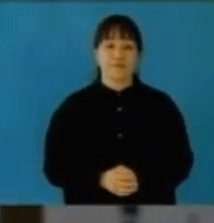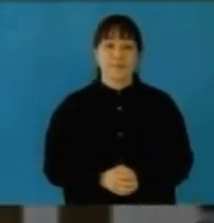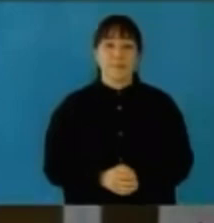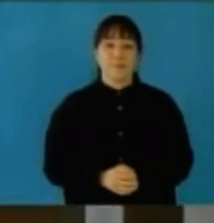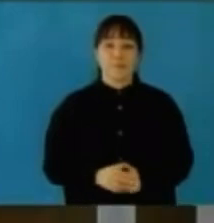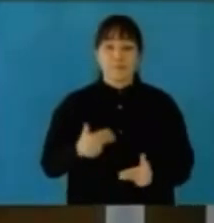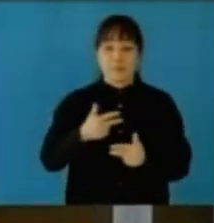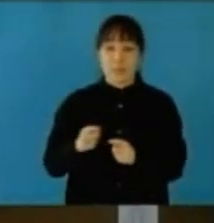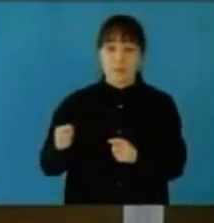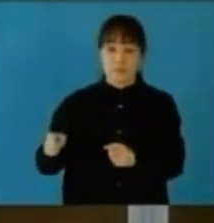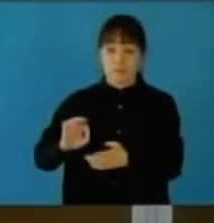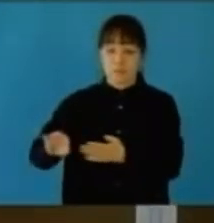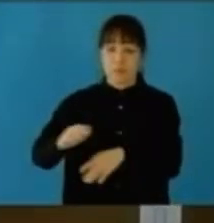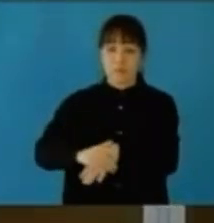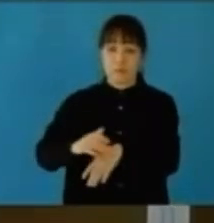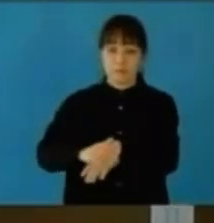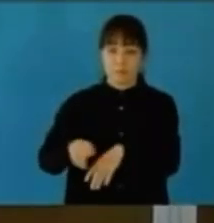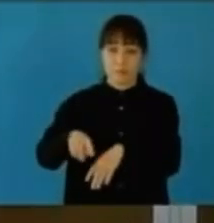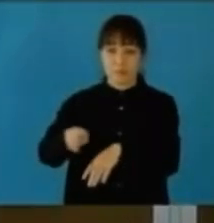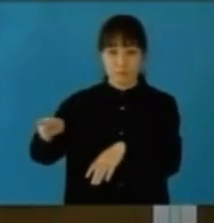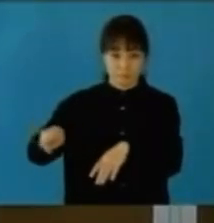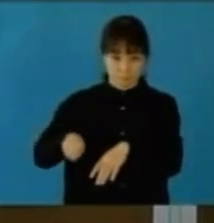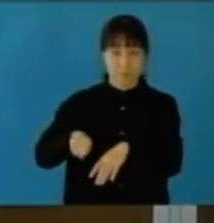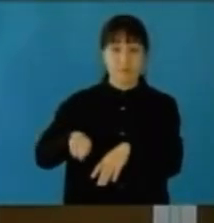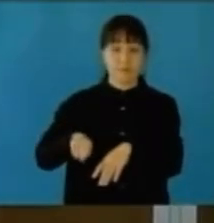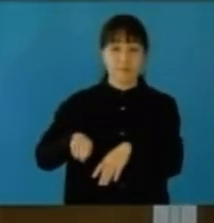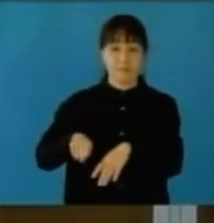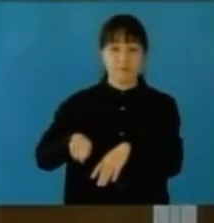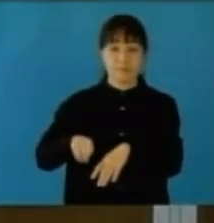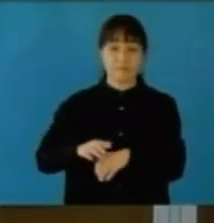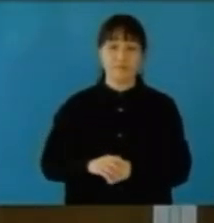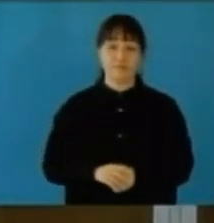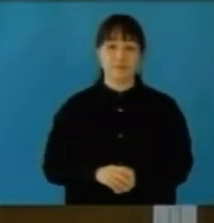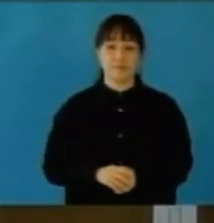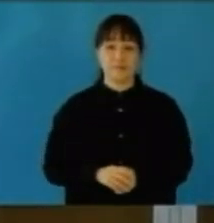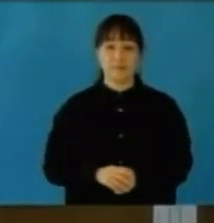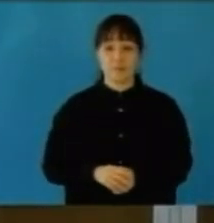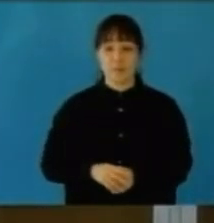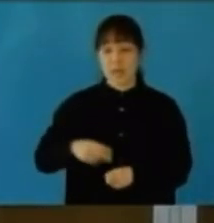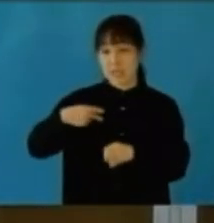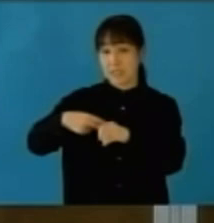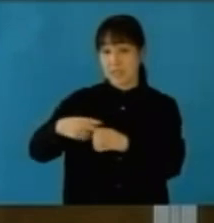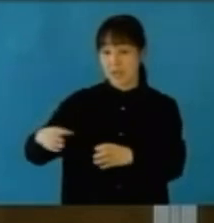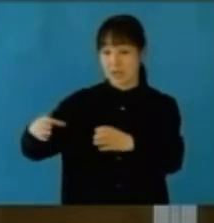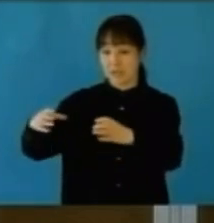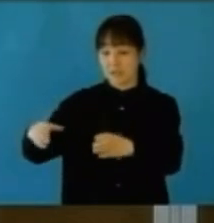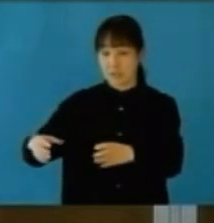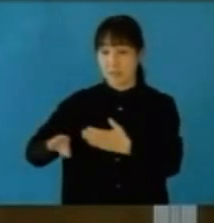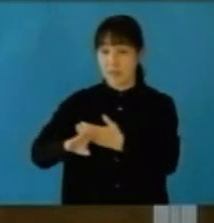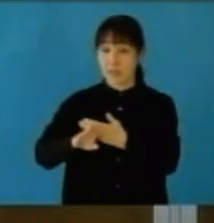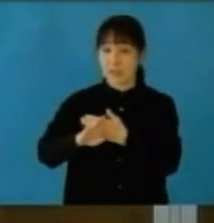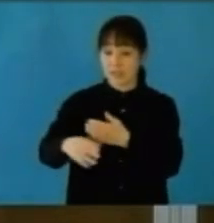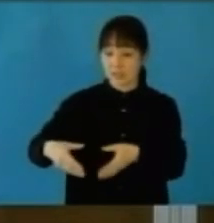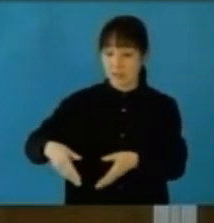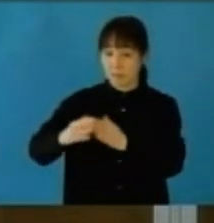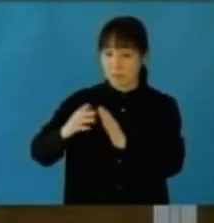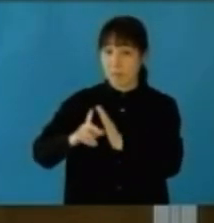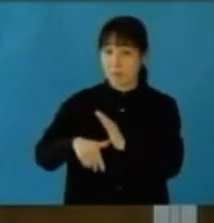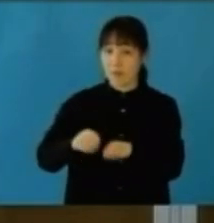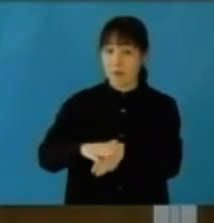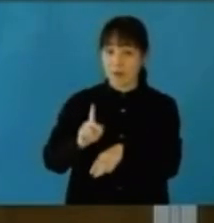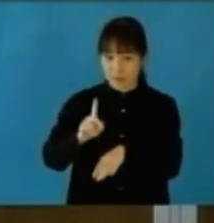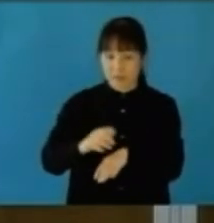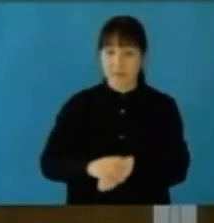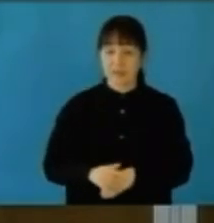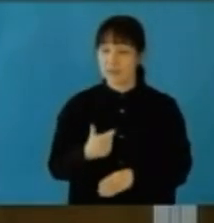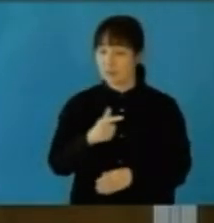北埠頭の活用のあり方ということで申し上げますと、まあ、仮にサッカースタジアムが以外でということでありますが、まあ、様々なあ